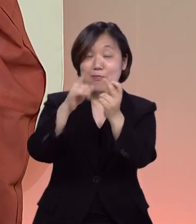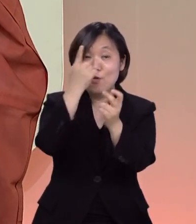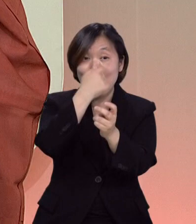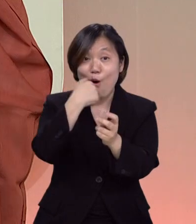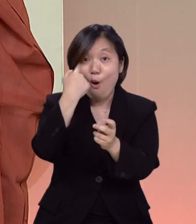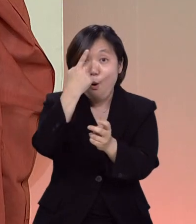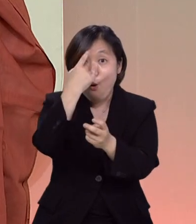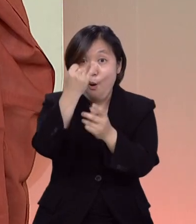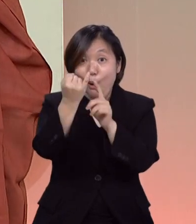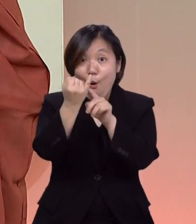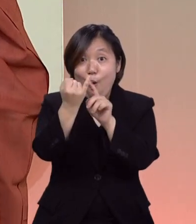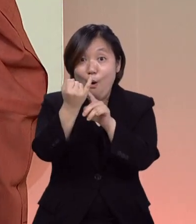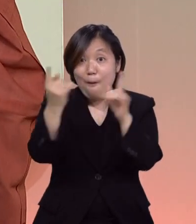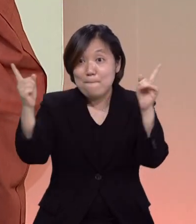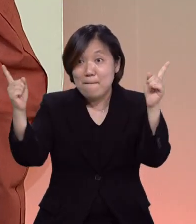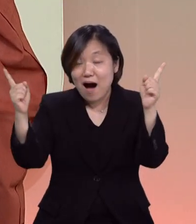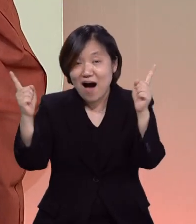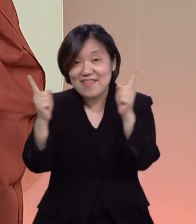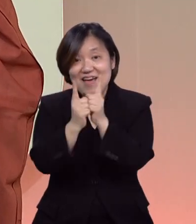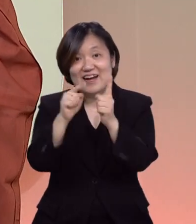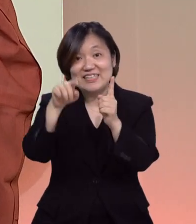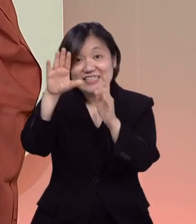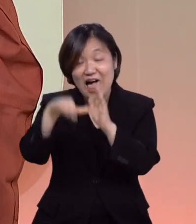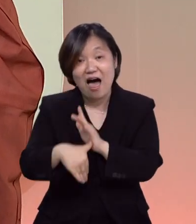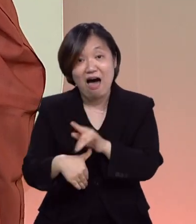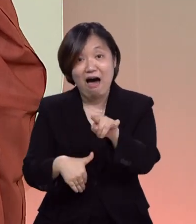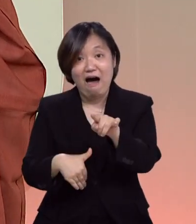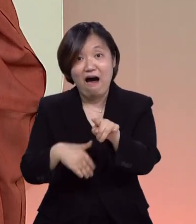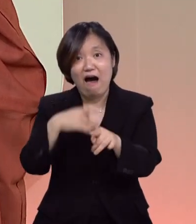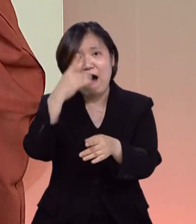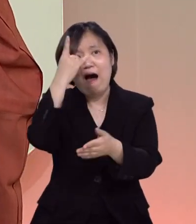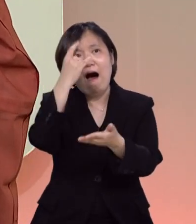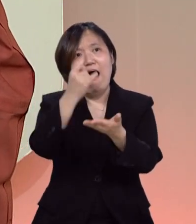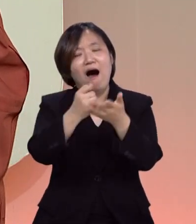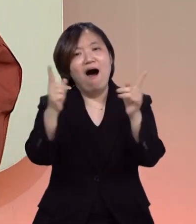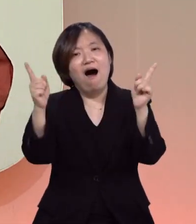순간 그 스님을 알던 그 신도들을